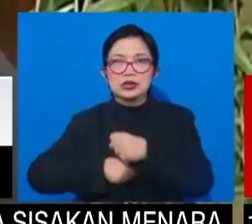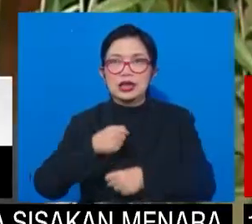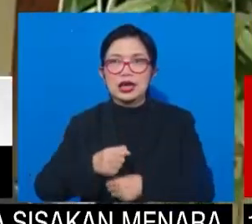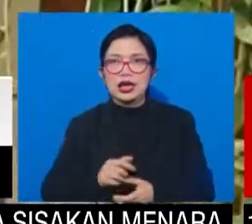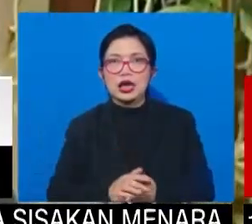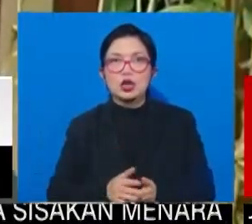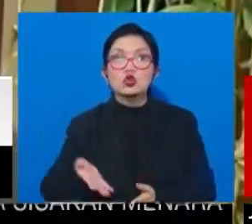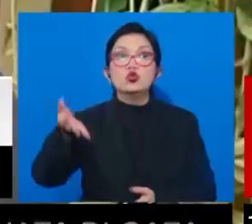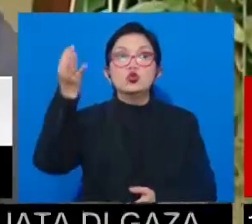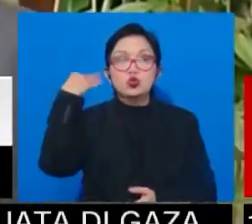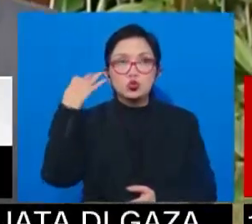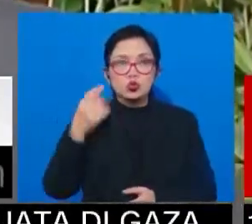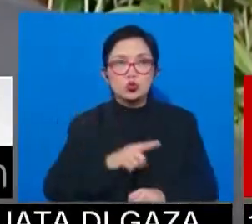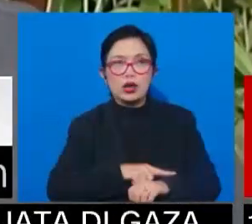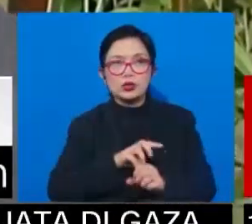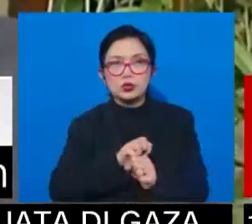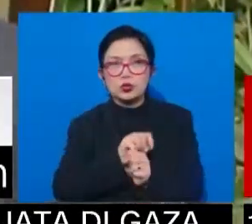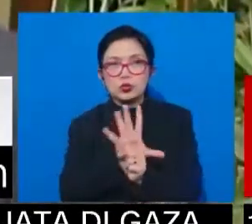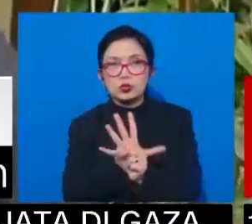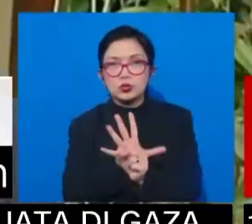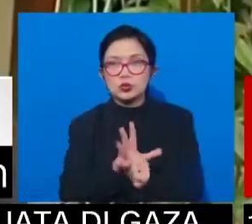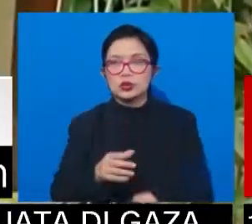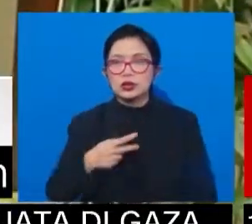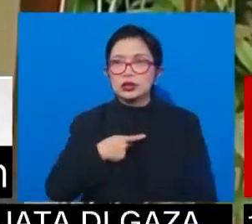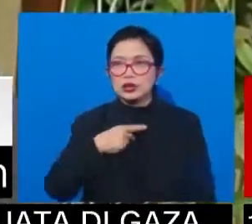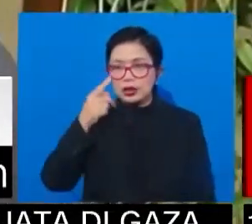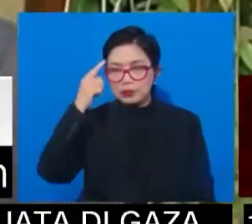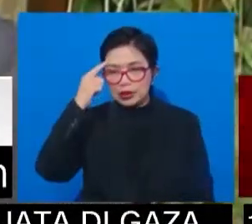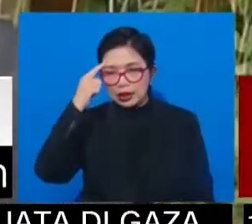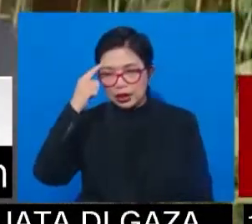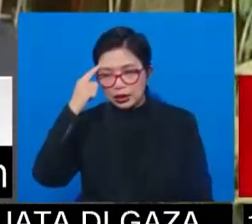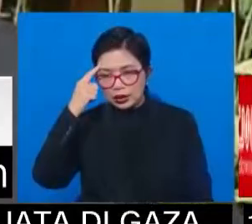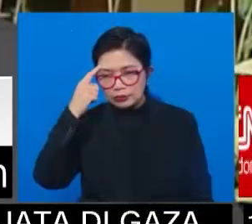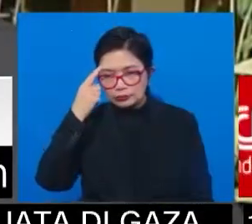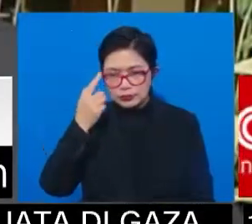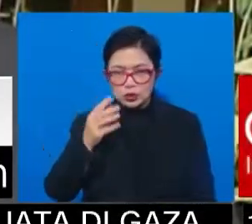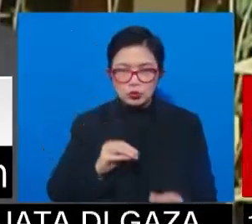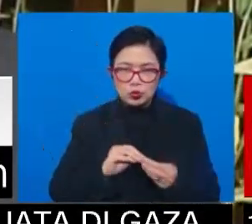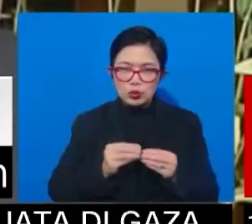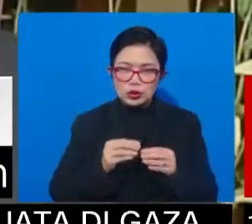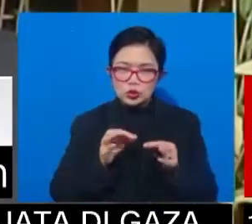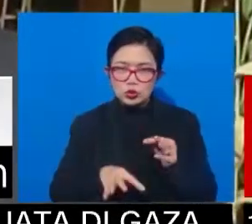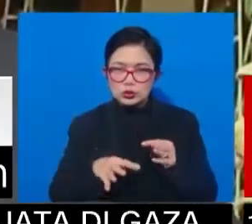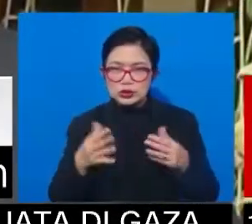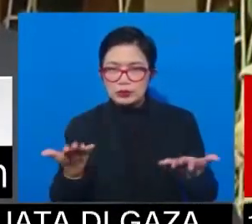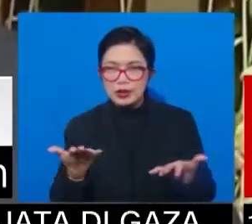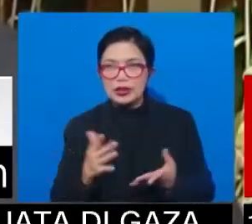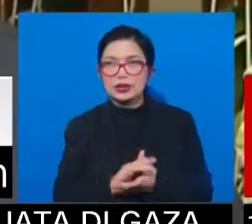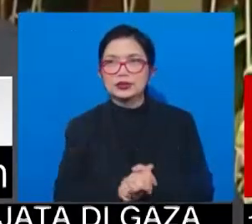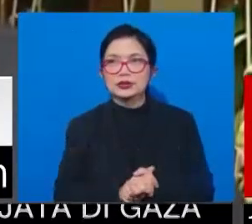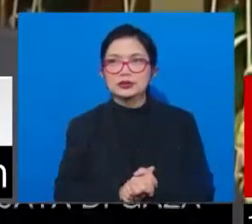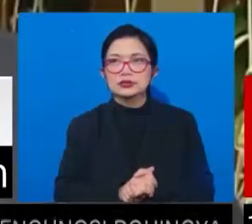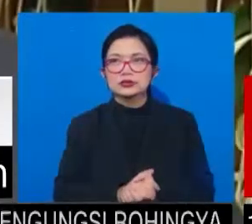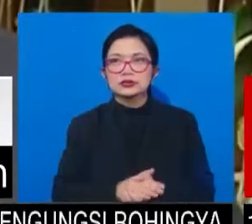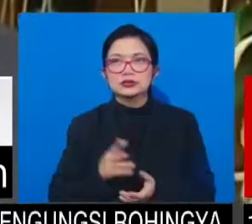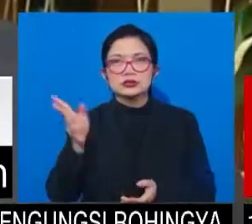pandemi COVID. Kemarin kita mencoba untuk cari terobosan. Untuk kemarin ada peningkatan untuk omset bisa sampai